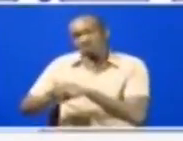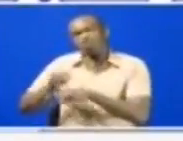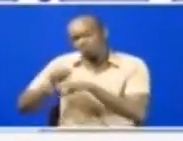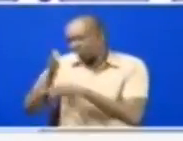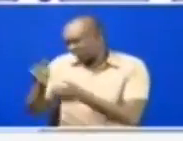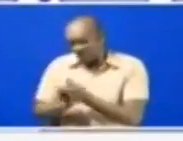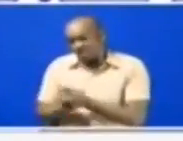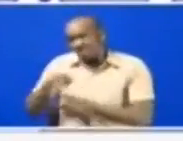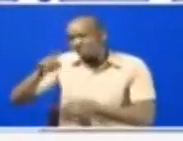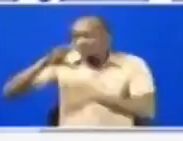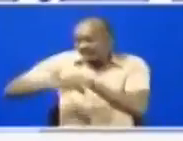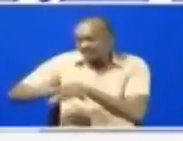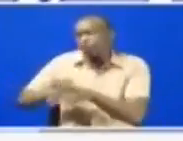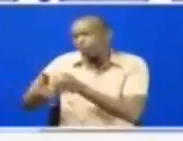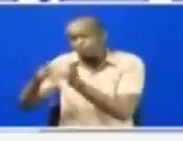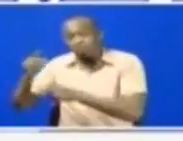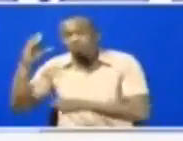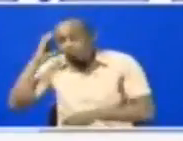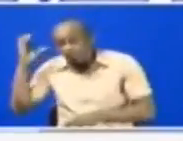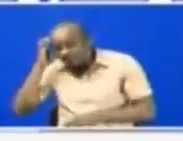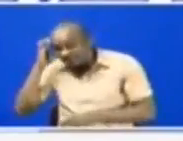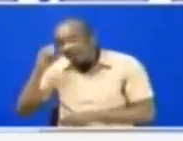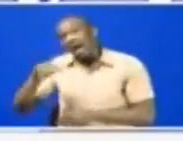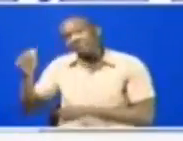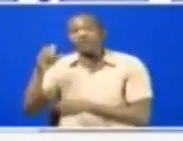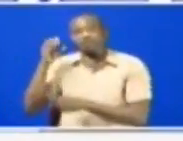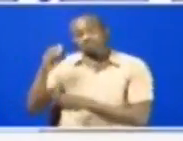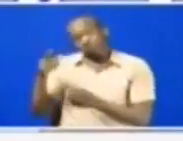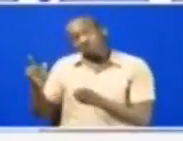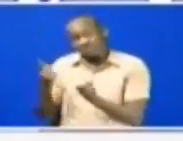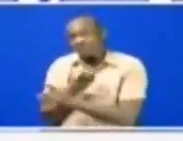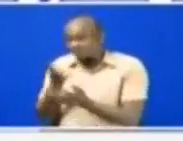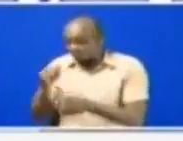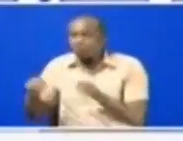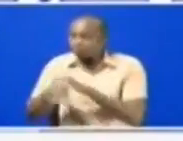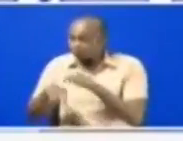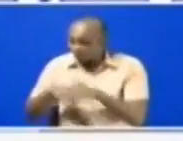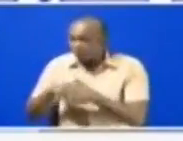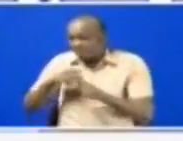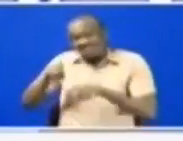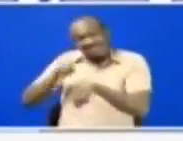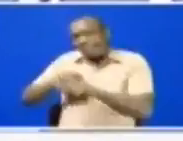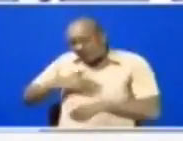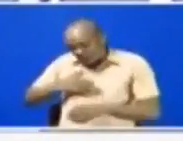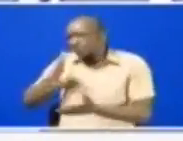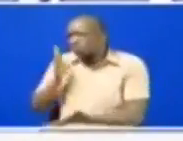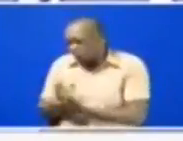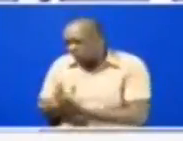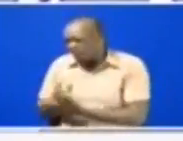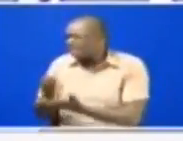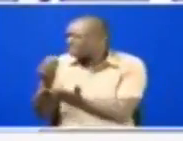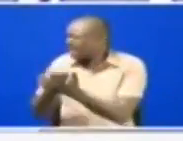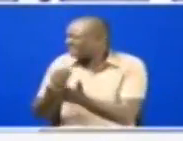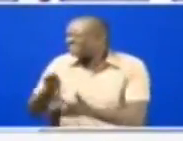wanakuja unapata hata nafasi za kwenda college kufanya kitu extra kushinda labda ile mpira. Lakini wakati kwetu kusema tu ukweli pesa ilikuwa